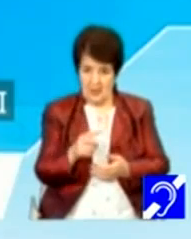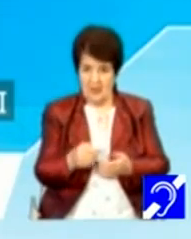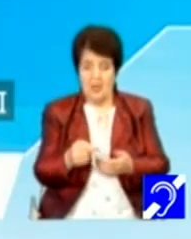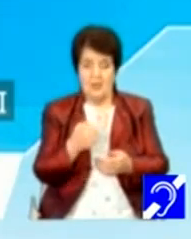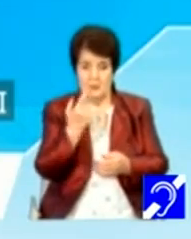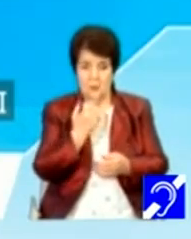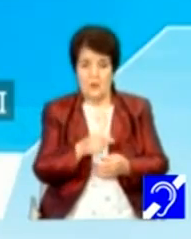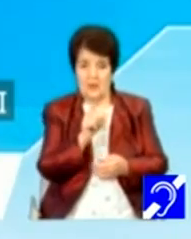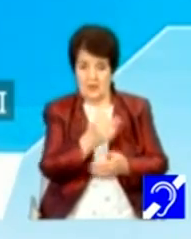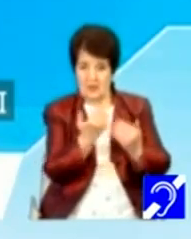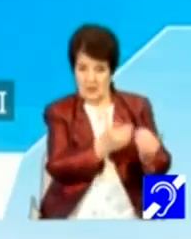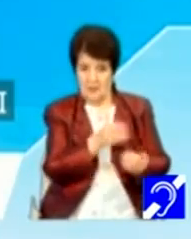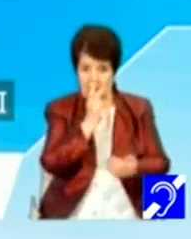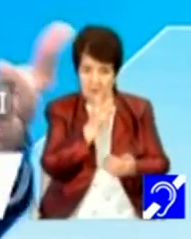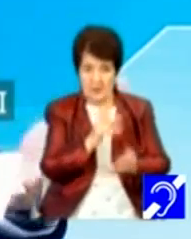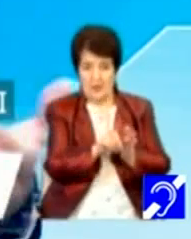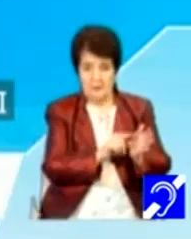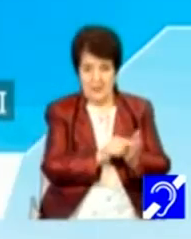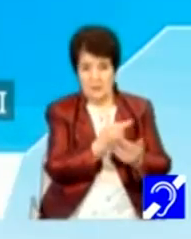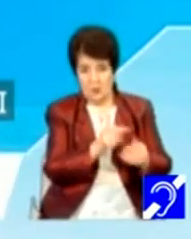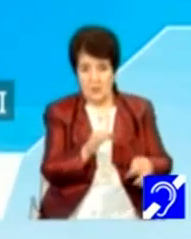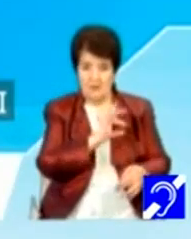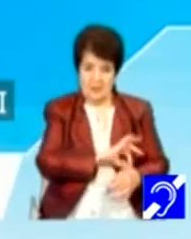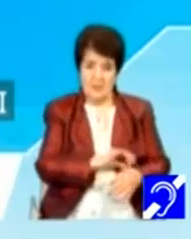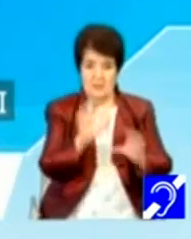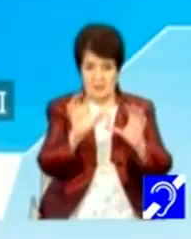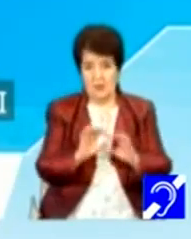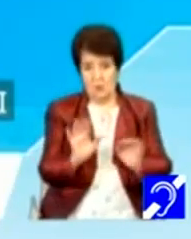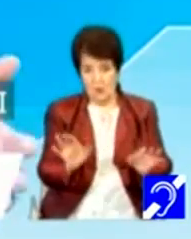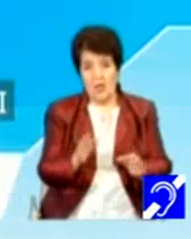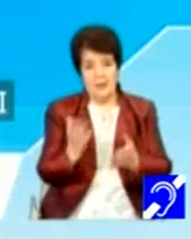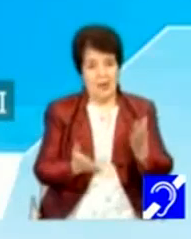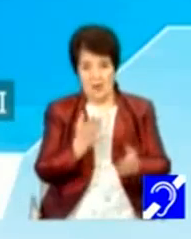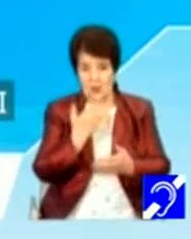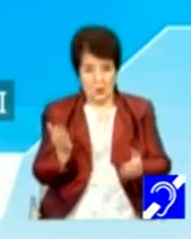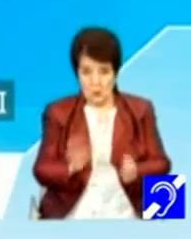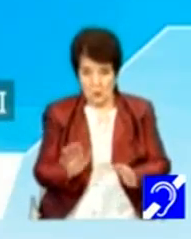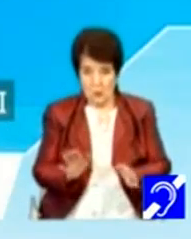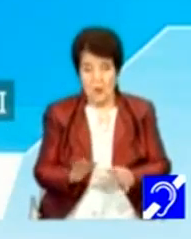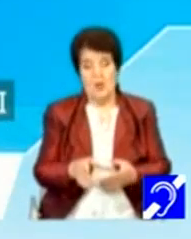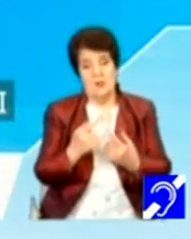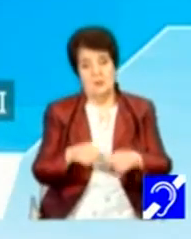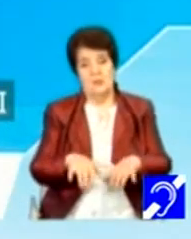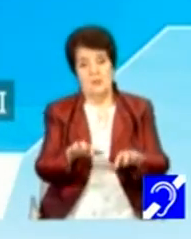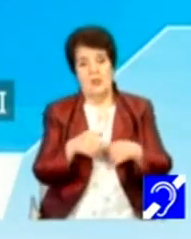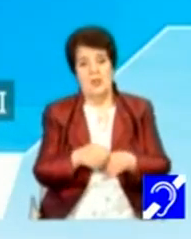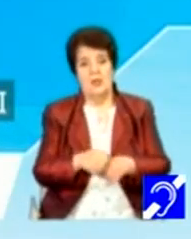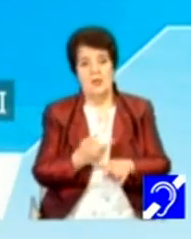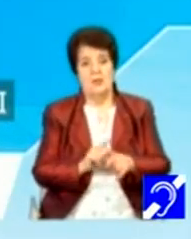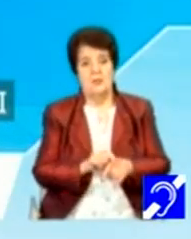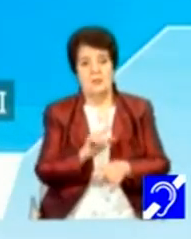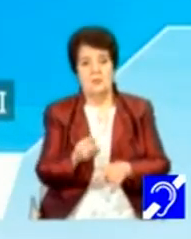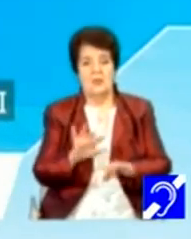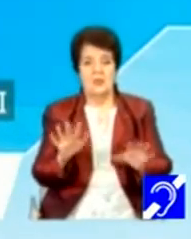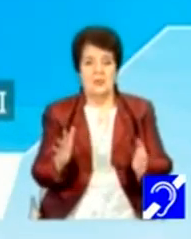că aceste bunuri le aparțin din salarii, pensii sau din alte venituri legale, le se întoarce înapoi. Dacă nu, orice nu pot justifica, nu mai este al tău. Deci prezumția de vinovăție în